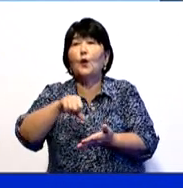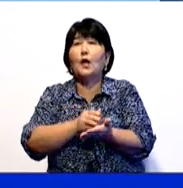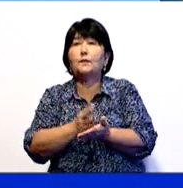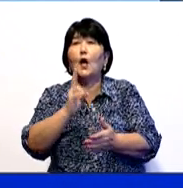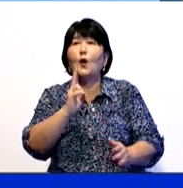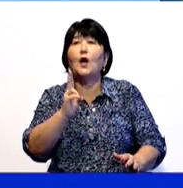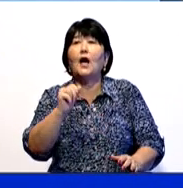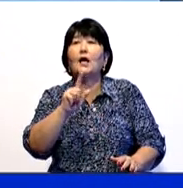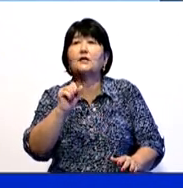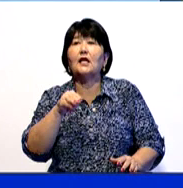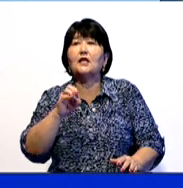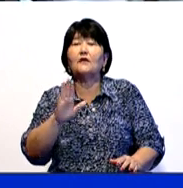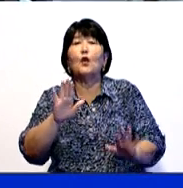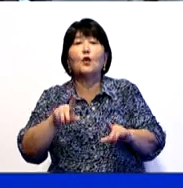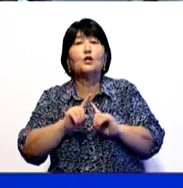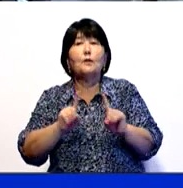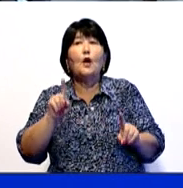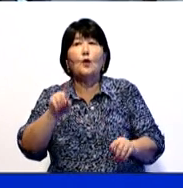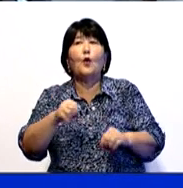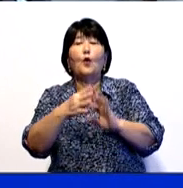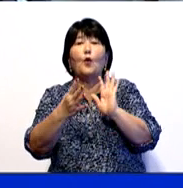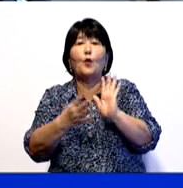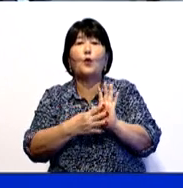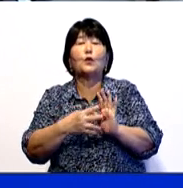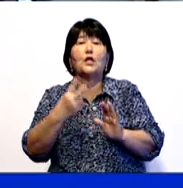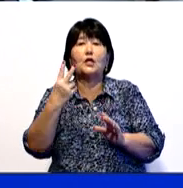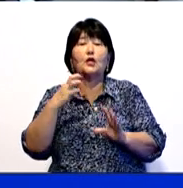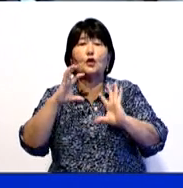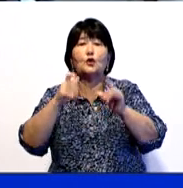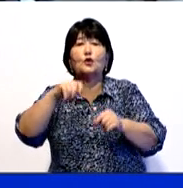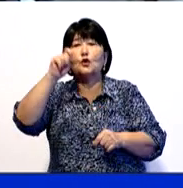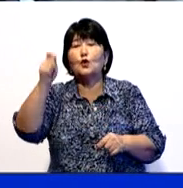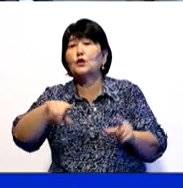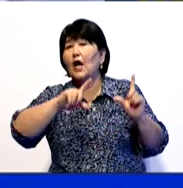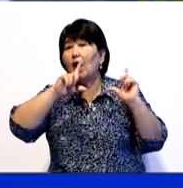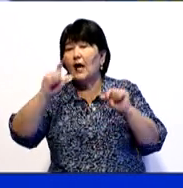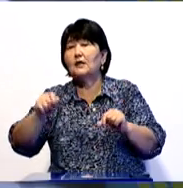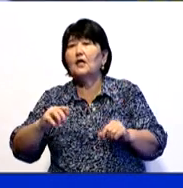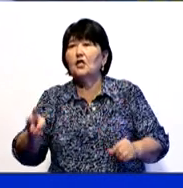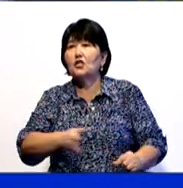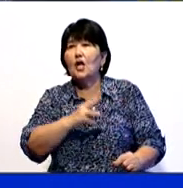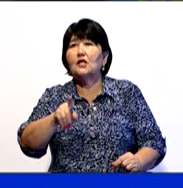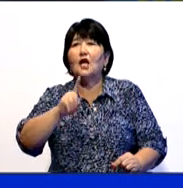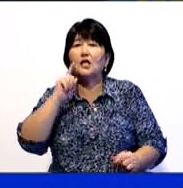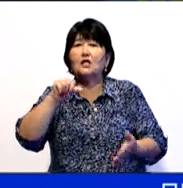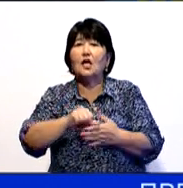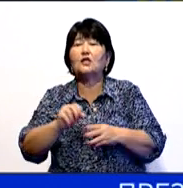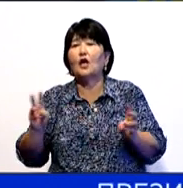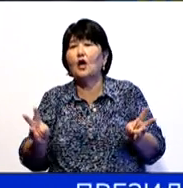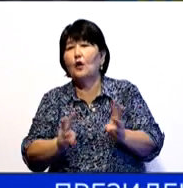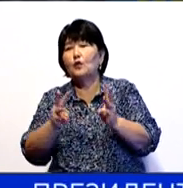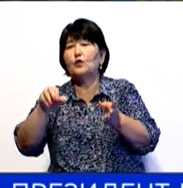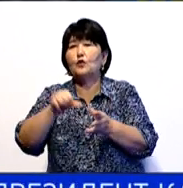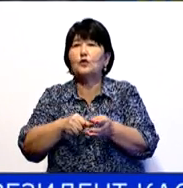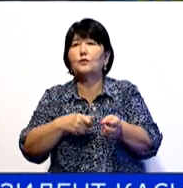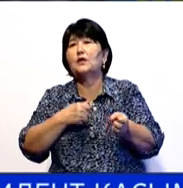Қонысбек Қазантаевтың орны бөлек. Ол 19-нда екінші дүниежүзілік соғысқа аттанып, шалындаған жастық шағын от пен өрттің